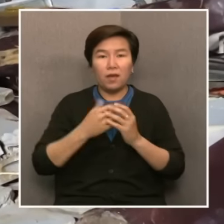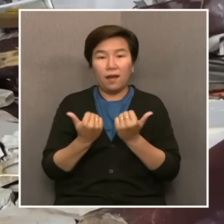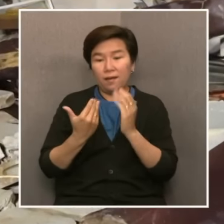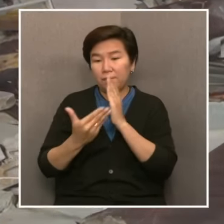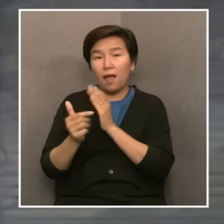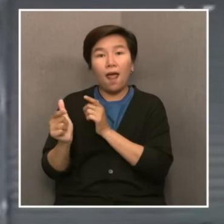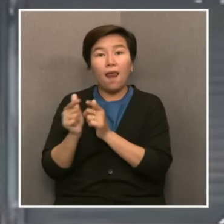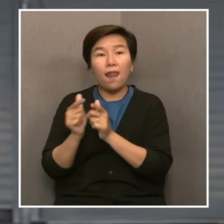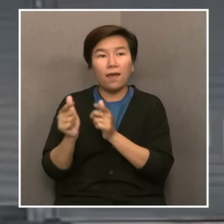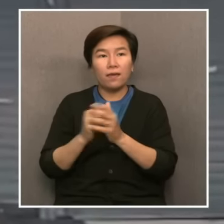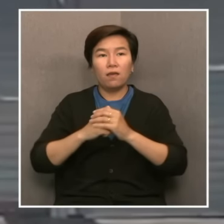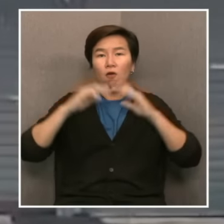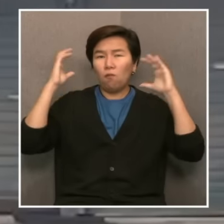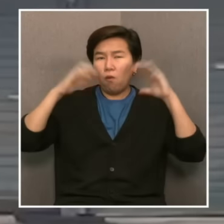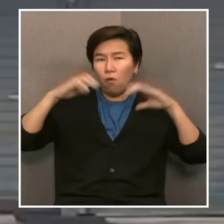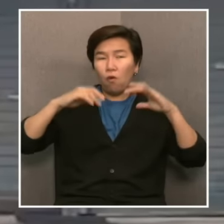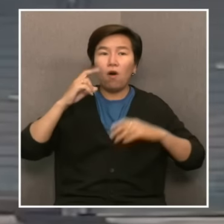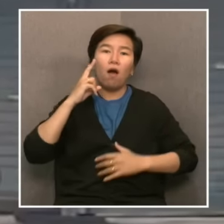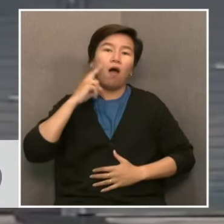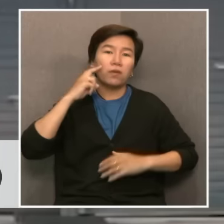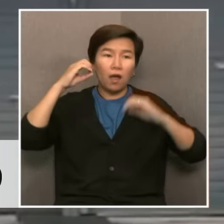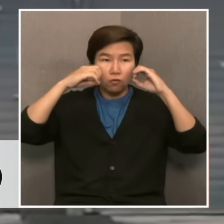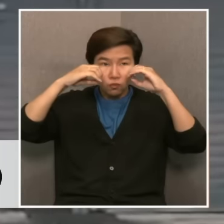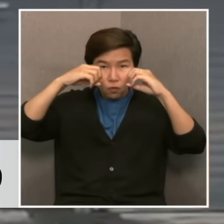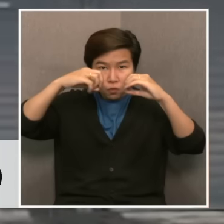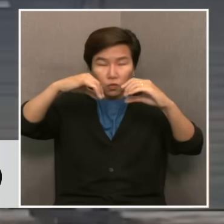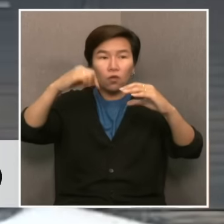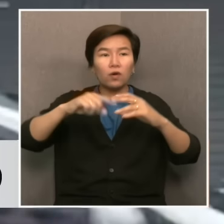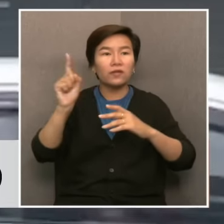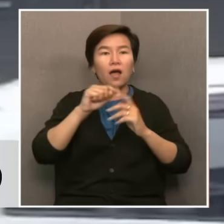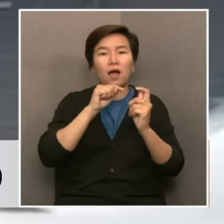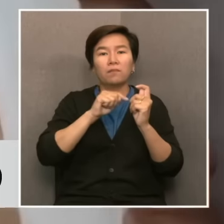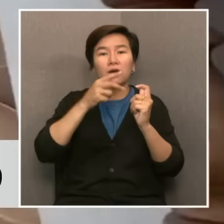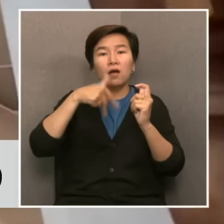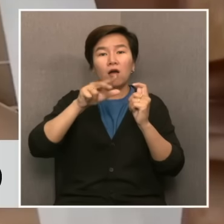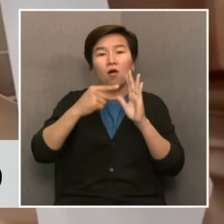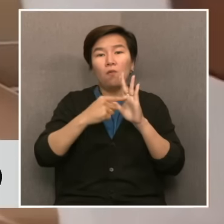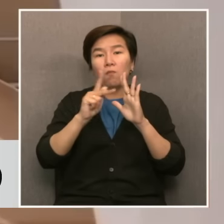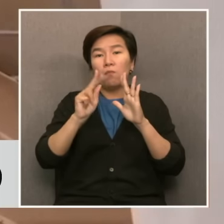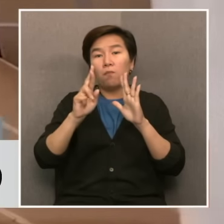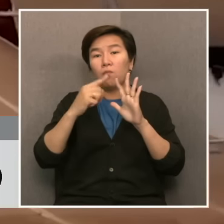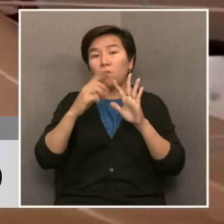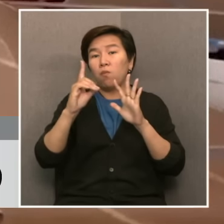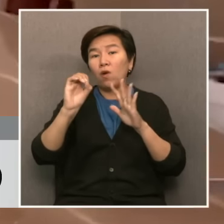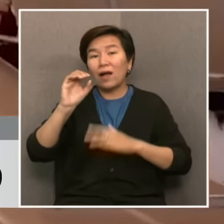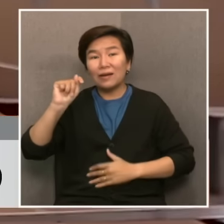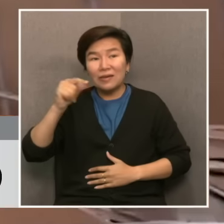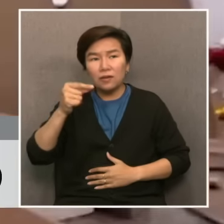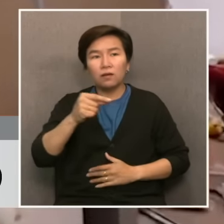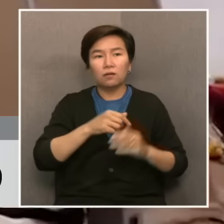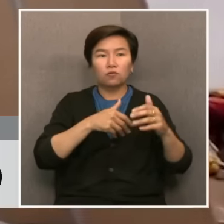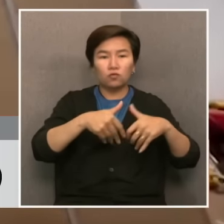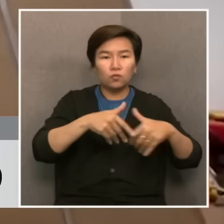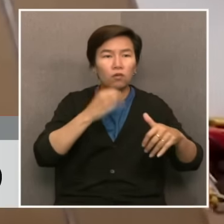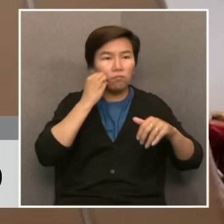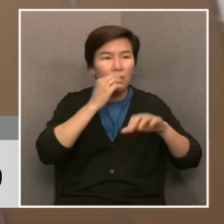ายุฝนลมแรงลูกเห็บตกในพื้นที่อำเภอภูกระดึงบ้านเรือนประชาชนได้รับความเสียหายนะคะส่วนใหญ่